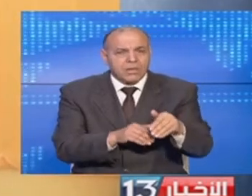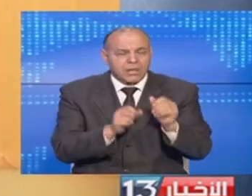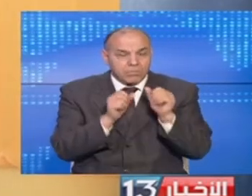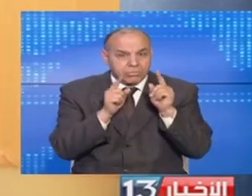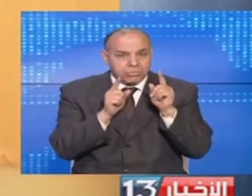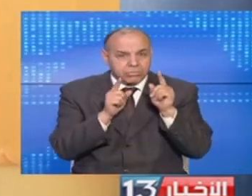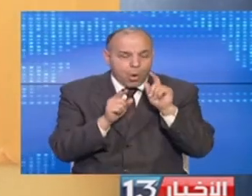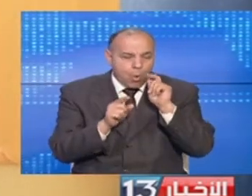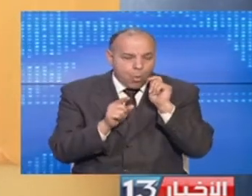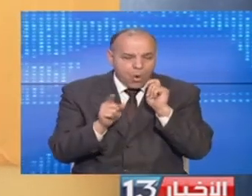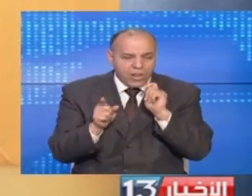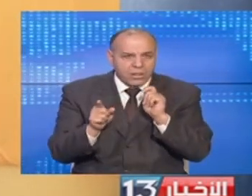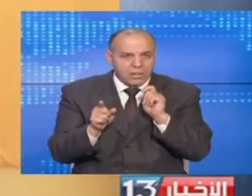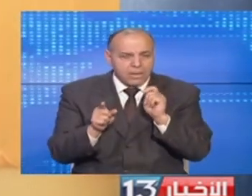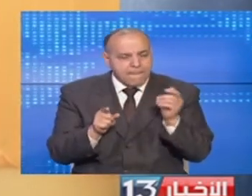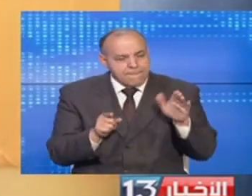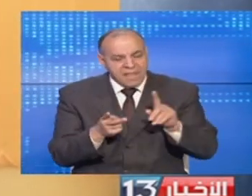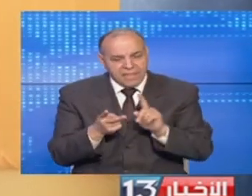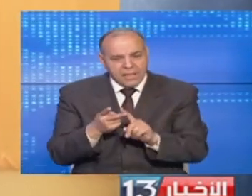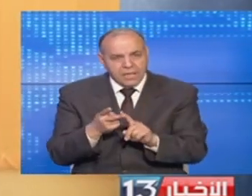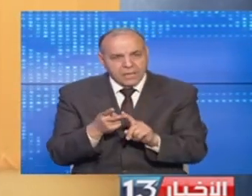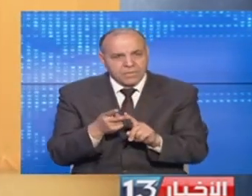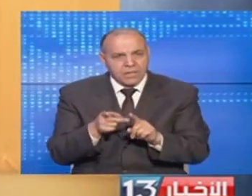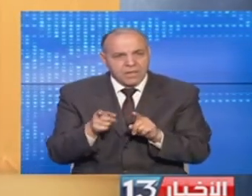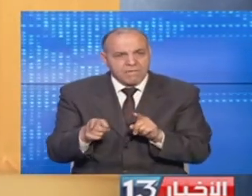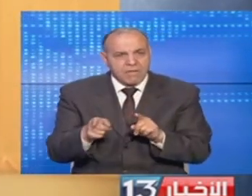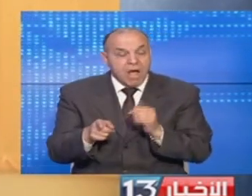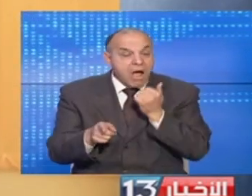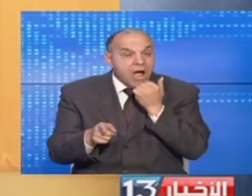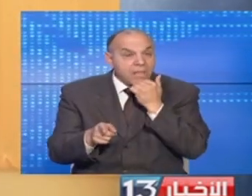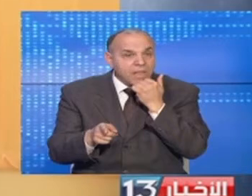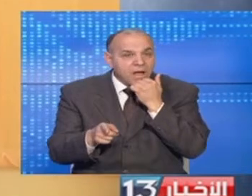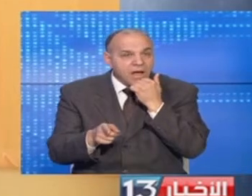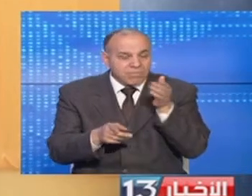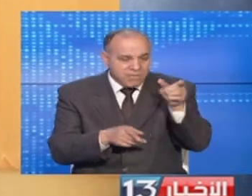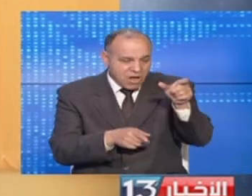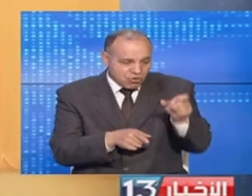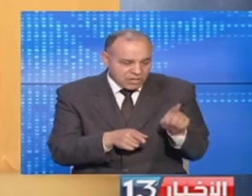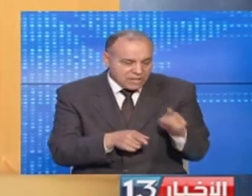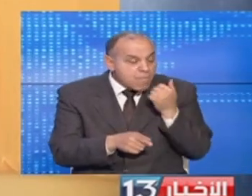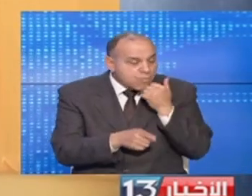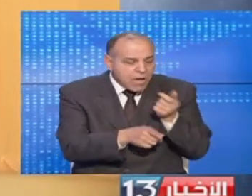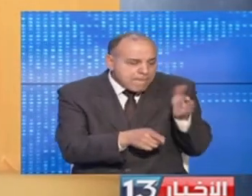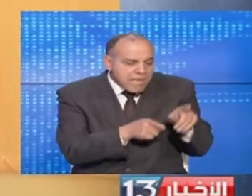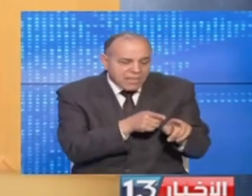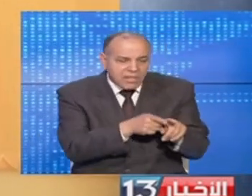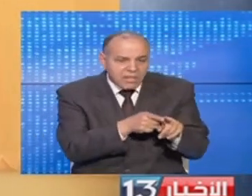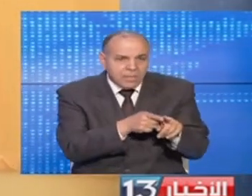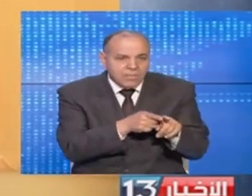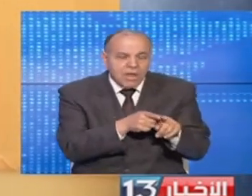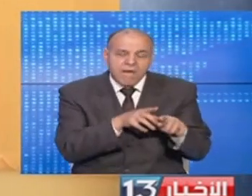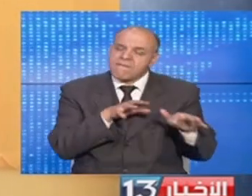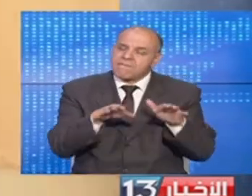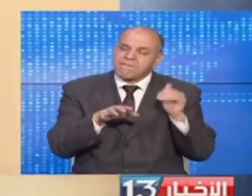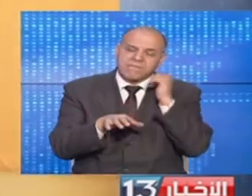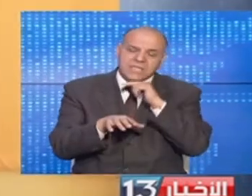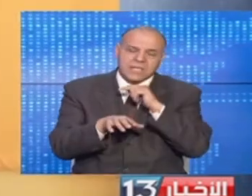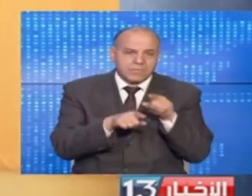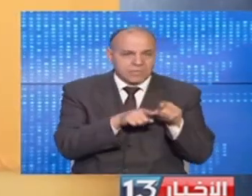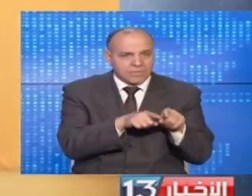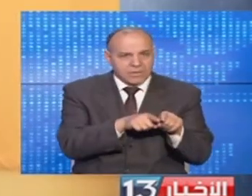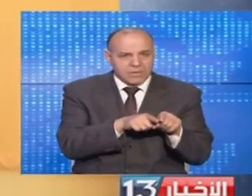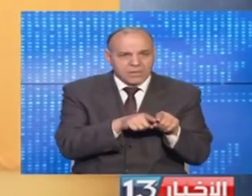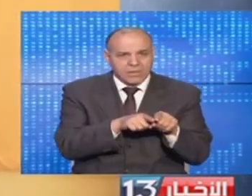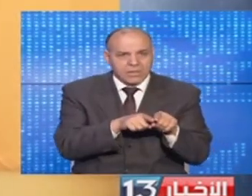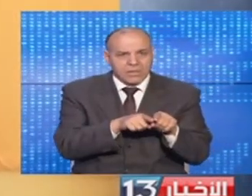ال ال المتوفي الثاني وانما خطا في ال اه في ال في الشخص تحركنا احنا بسرعه